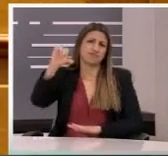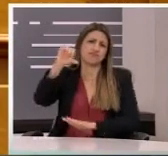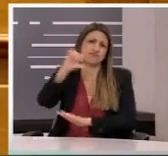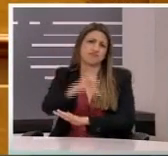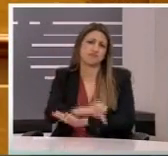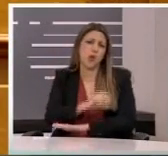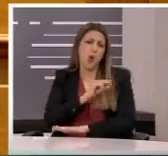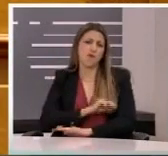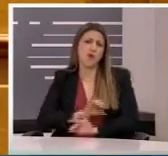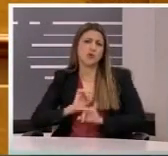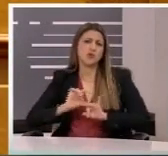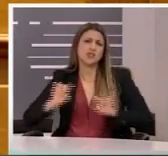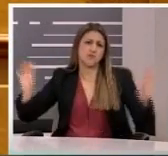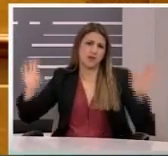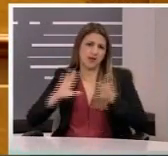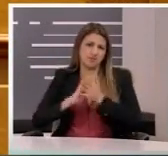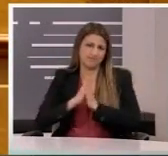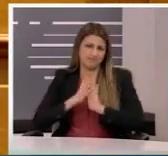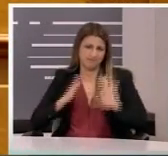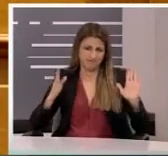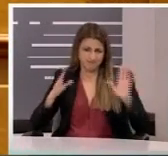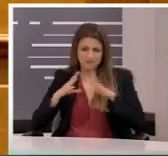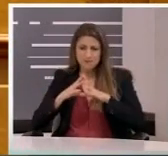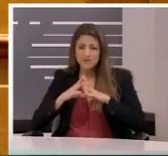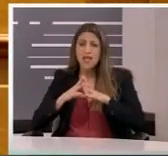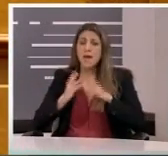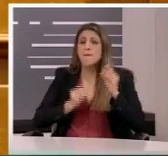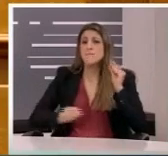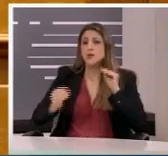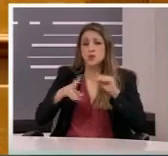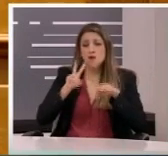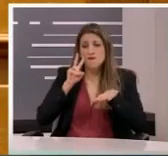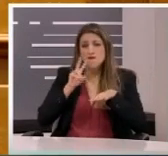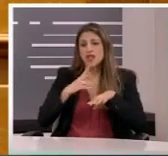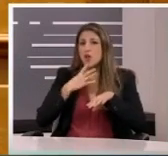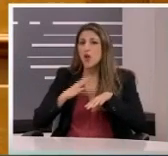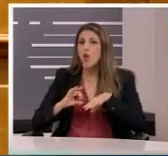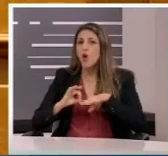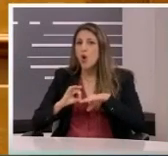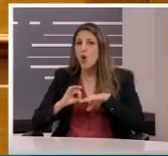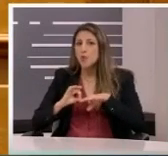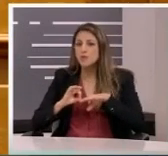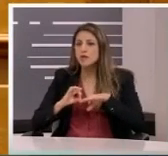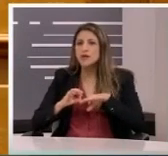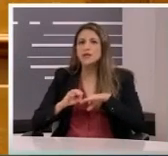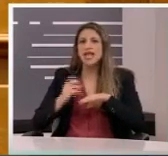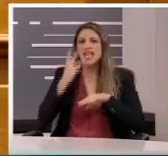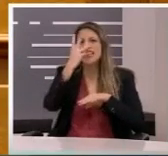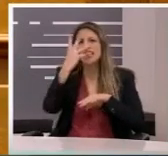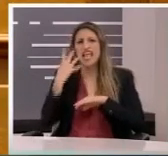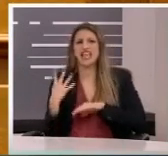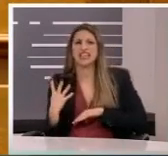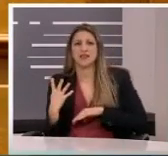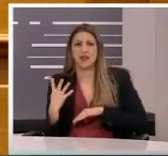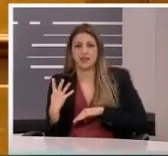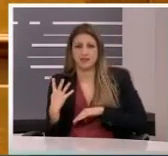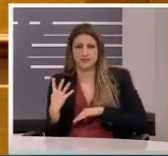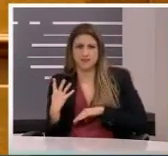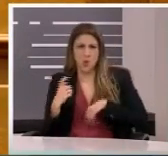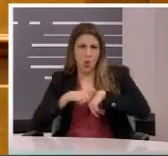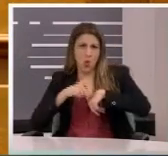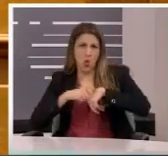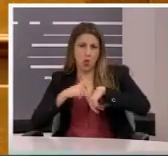της εκπρόσωπος, αλλά κυρίως προκύπτει από το γεγονός ότι σχεδόν τα 3/4 της ομιλίας του κ.